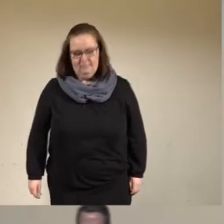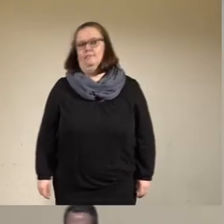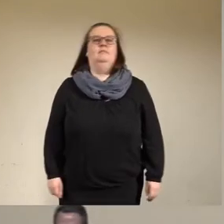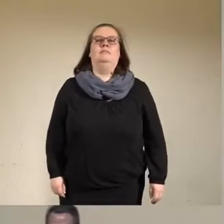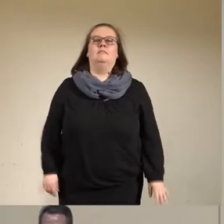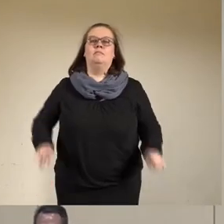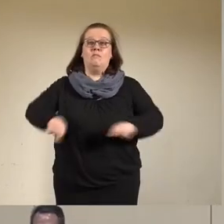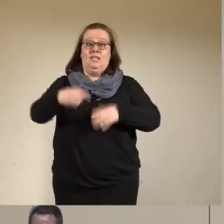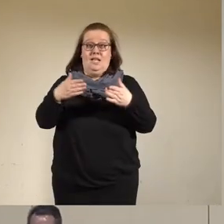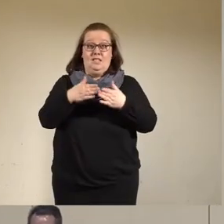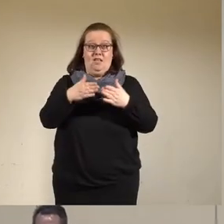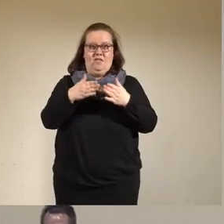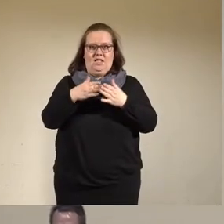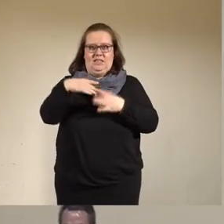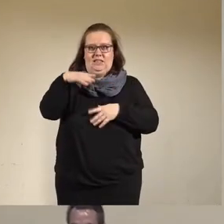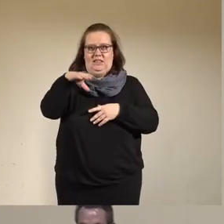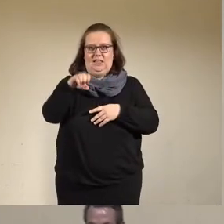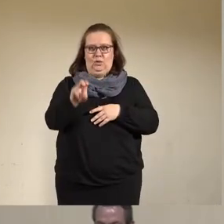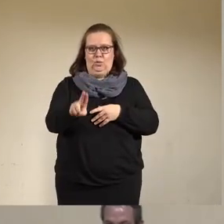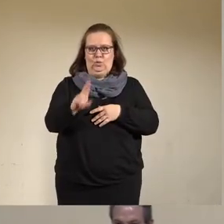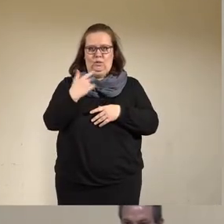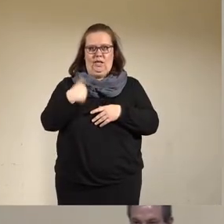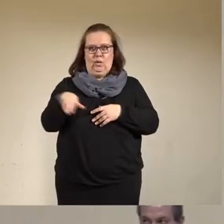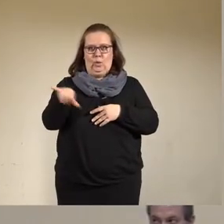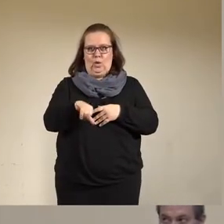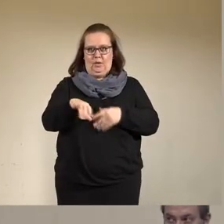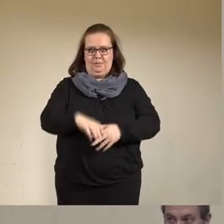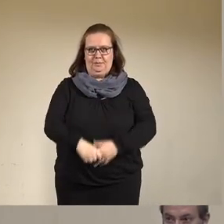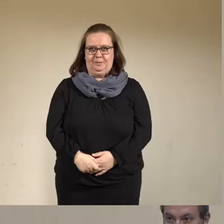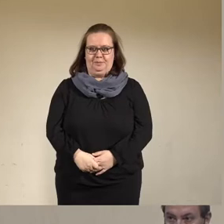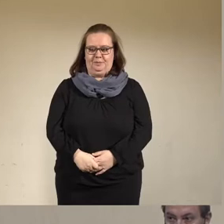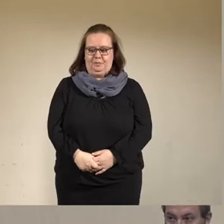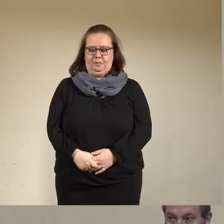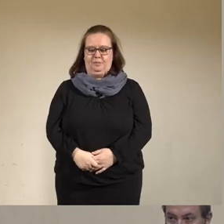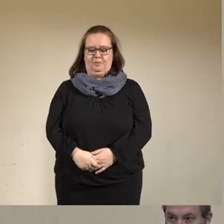Als nächste Fraktion ist die CDU-Fraktion an der Reihe. Herr Krüger, bitte.